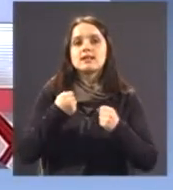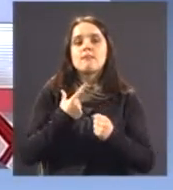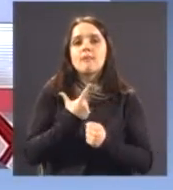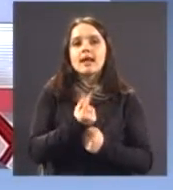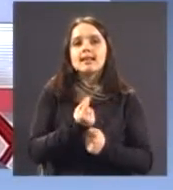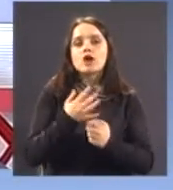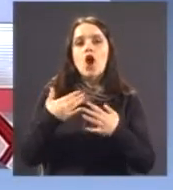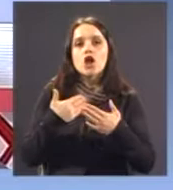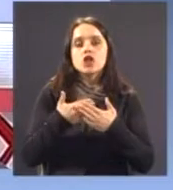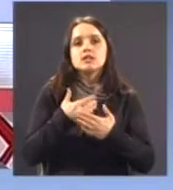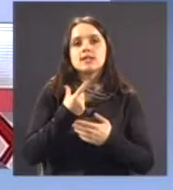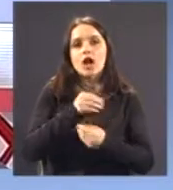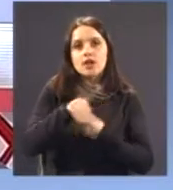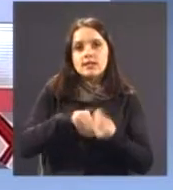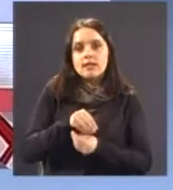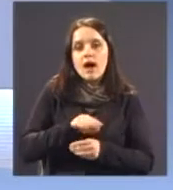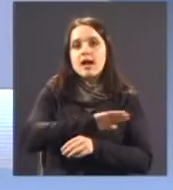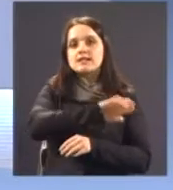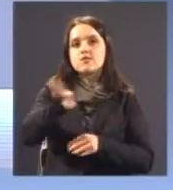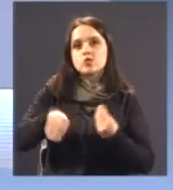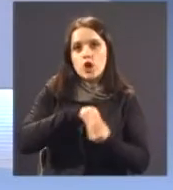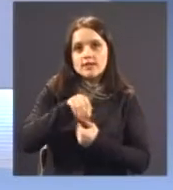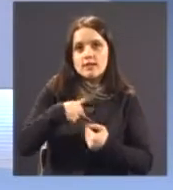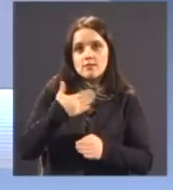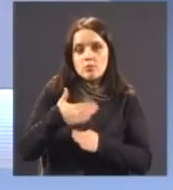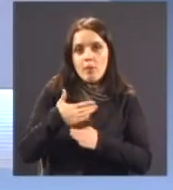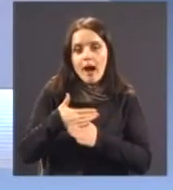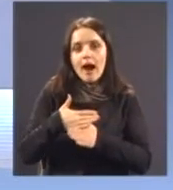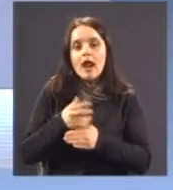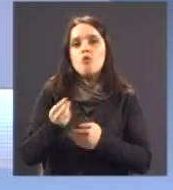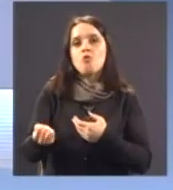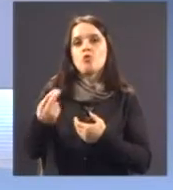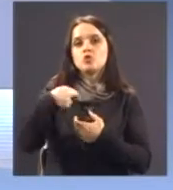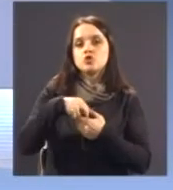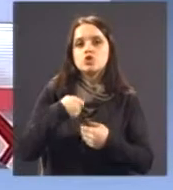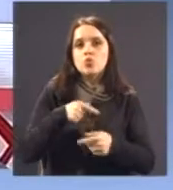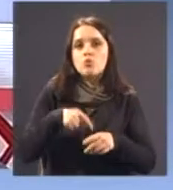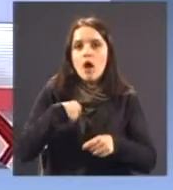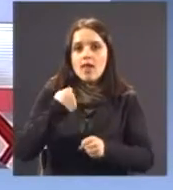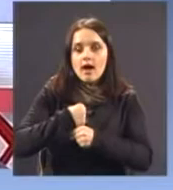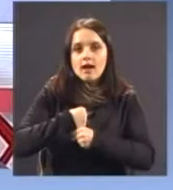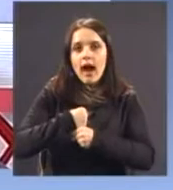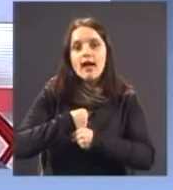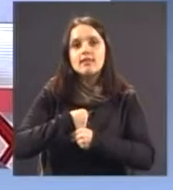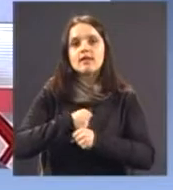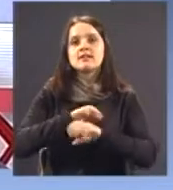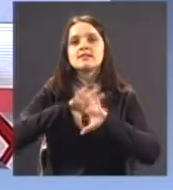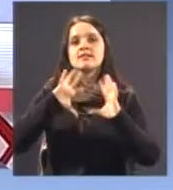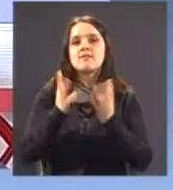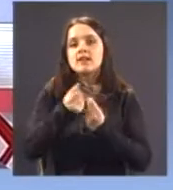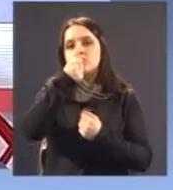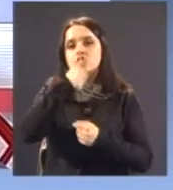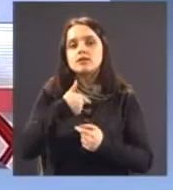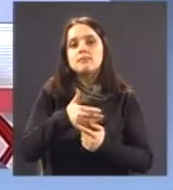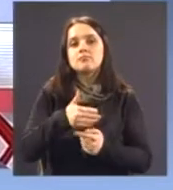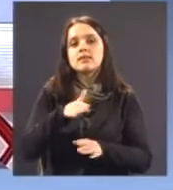pa su mi svi roditelji pomagali, uključili su se u taj moj rad, sve što sam na neki način trebala,